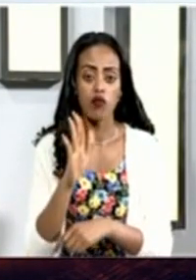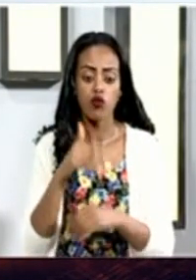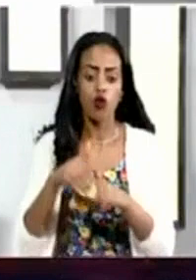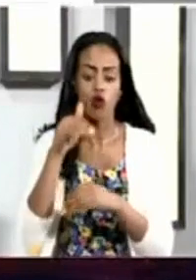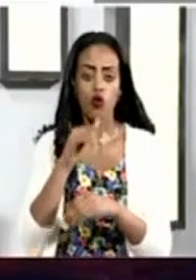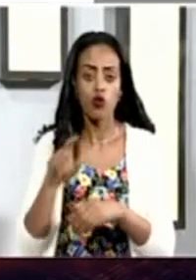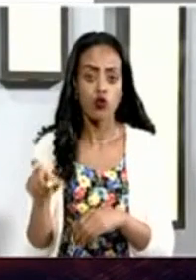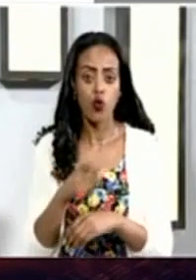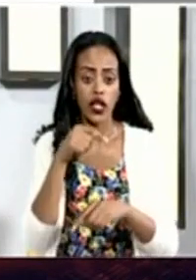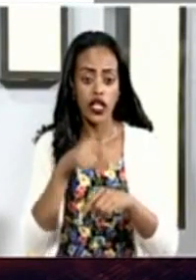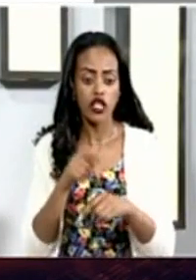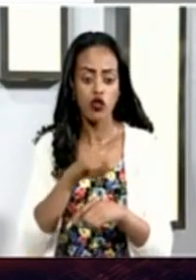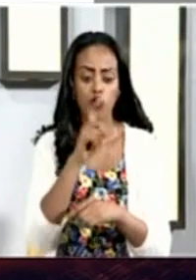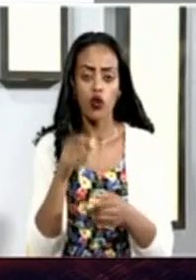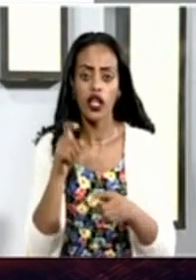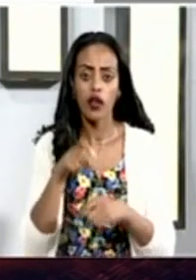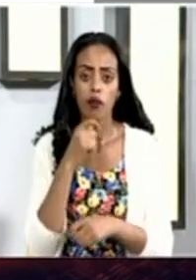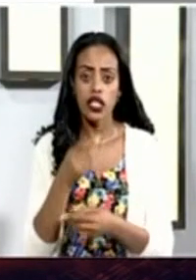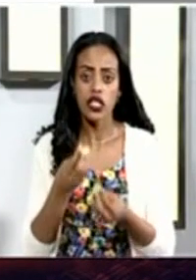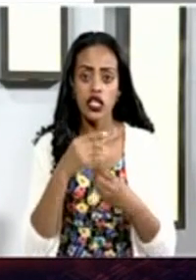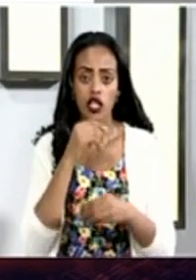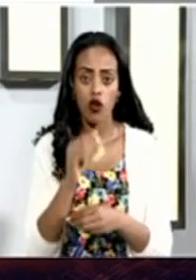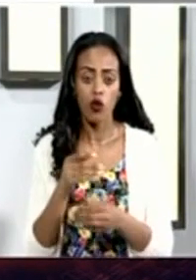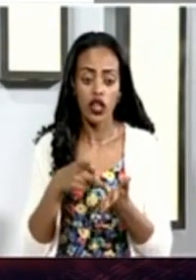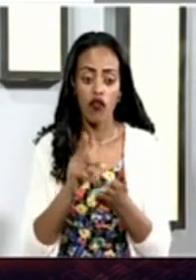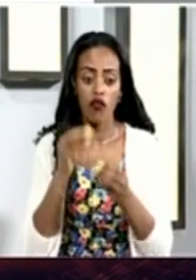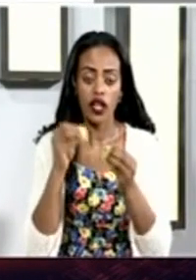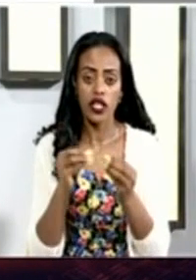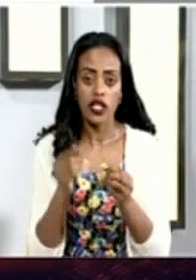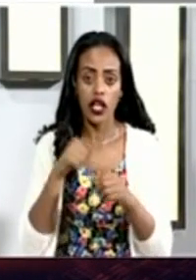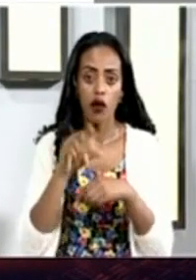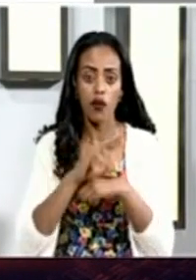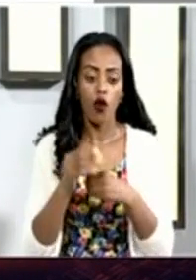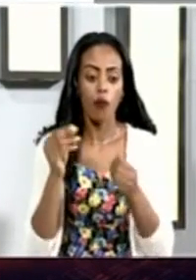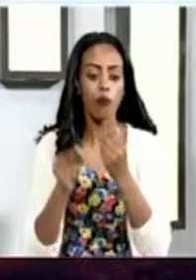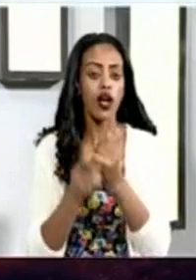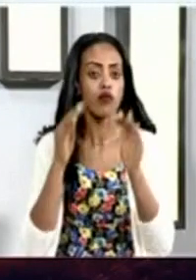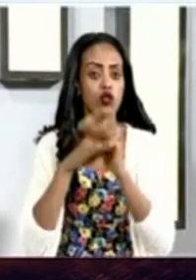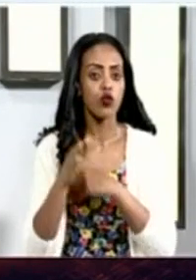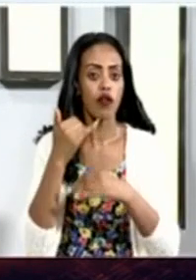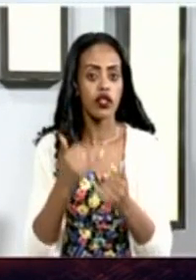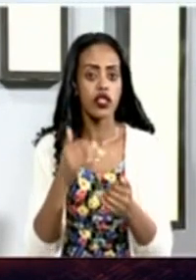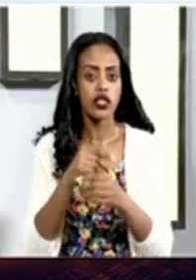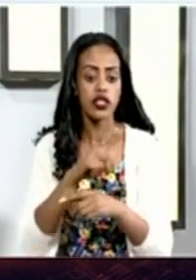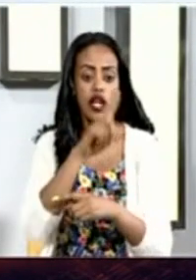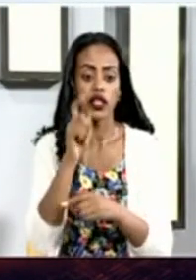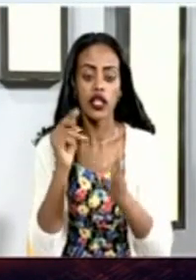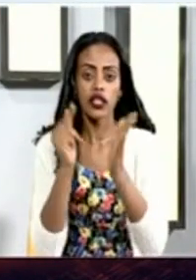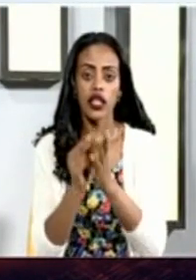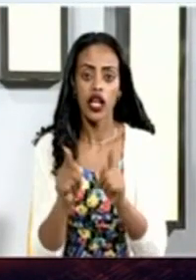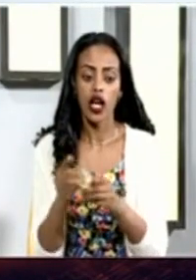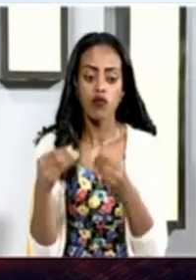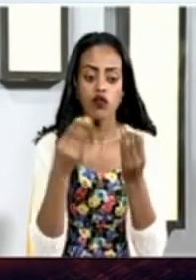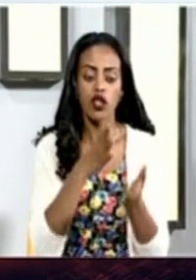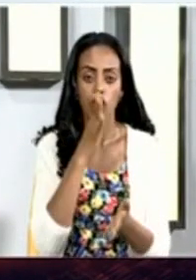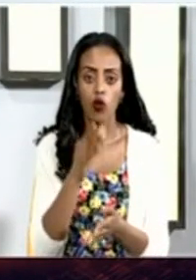لعليقون نزخونا قزة حتو يقبأ نزي كربلو تخفال حسابنا ببهيرا وبانك مساركبا قبل على زهافتت حتى تنتحقي كم زي كربلو